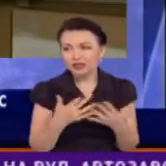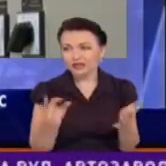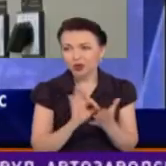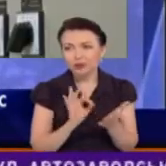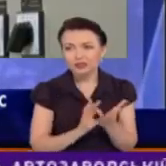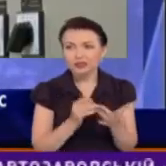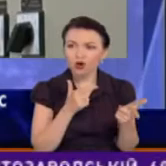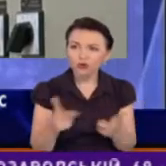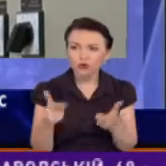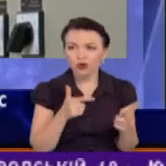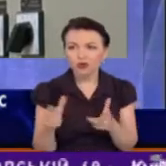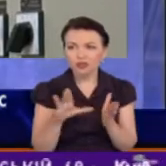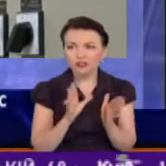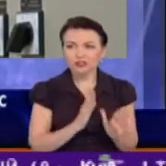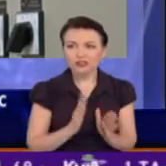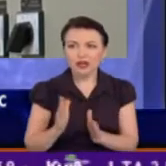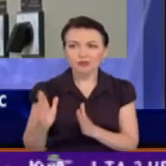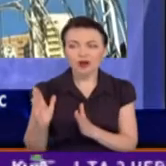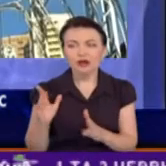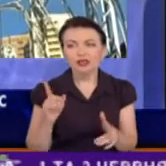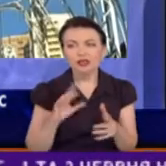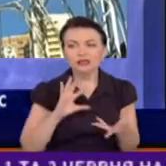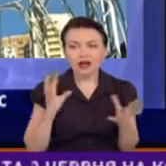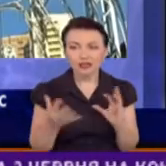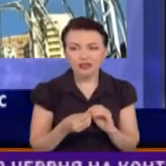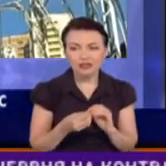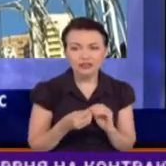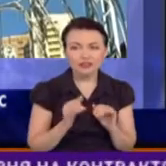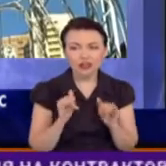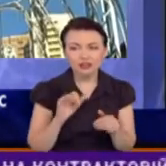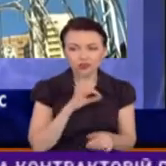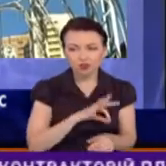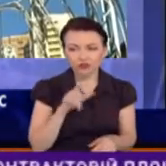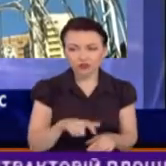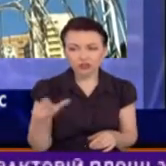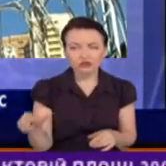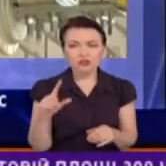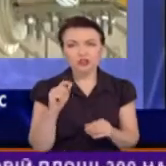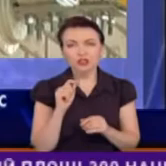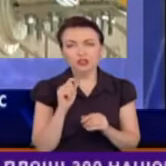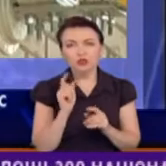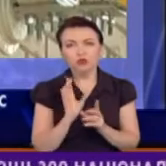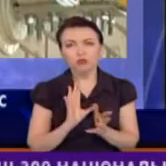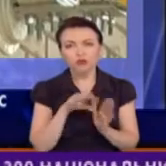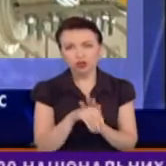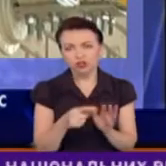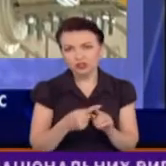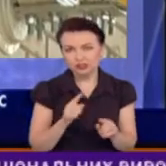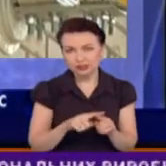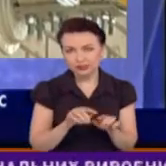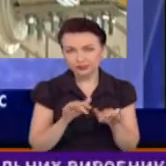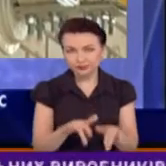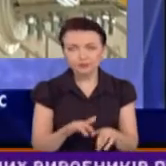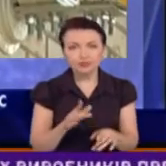щодо готовності енергетичної системи, так і щодо наслідків для споживачів щодо впровадження цієї історії. Серед можливих